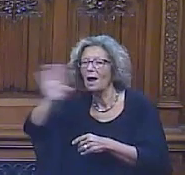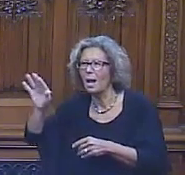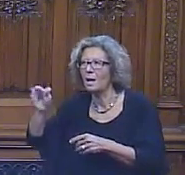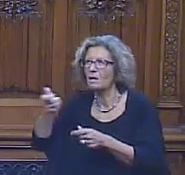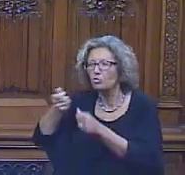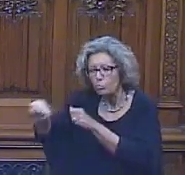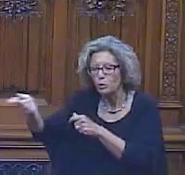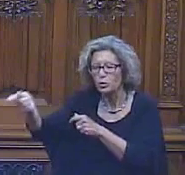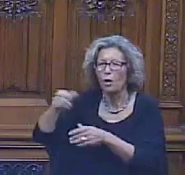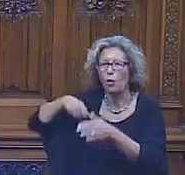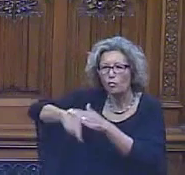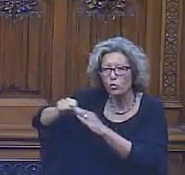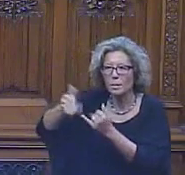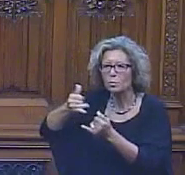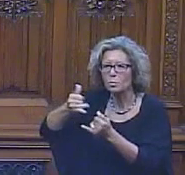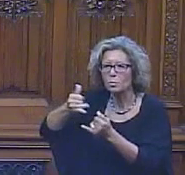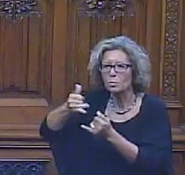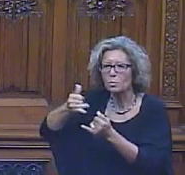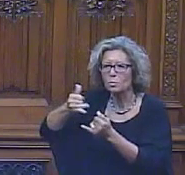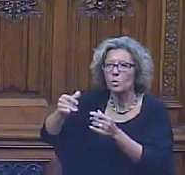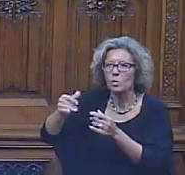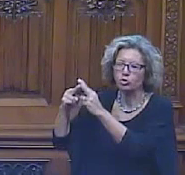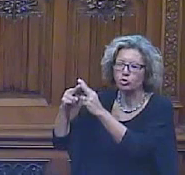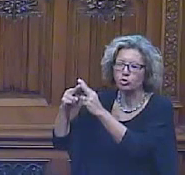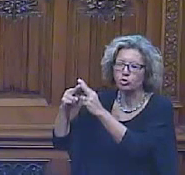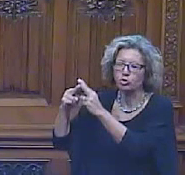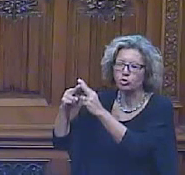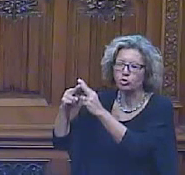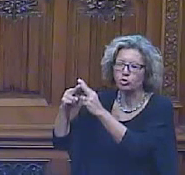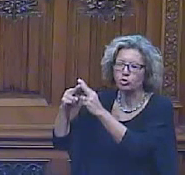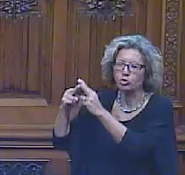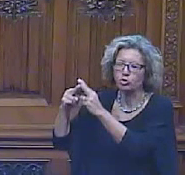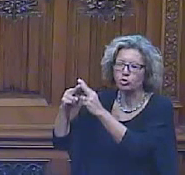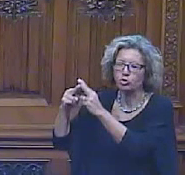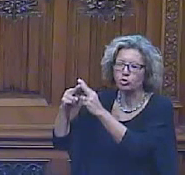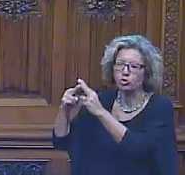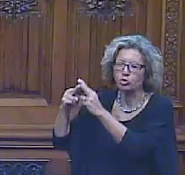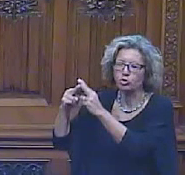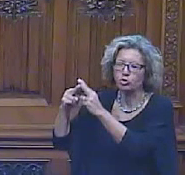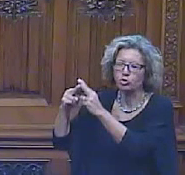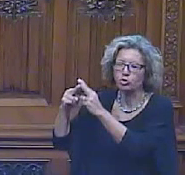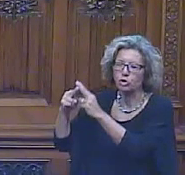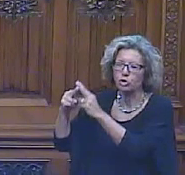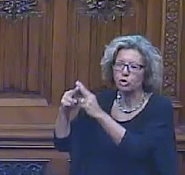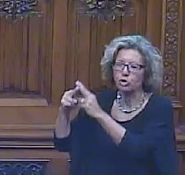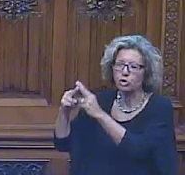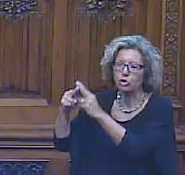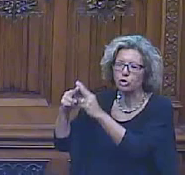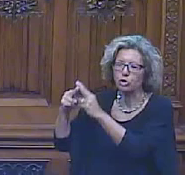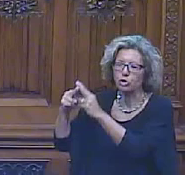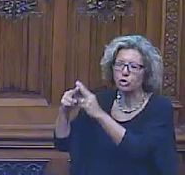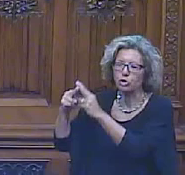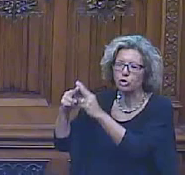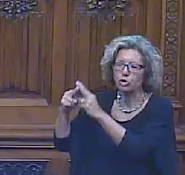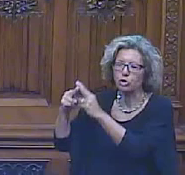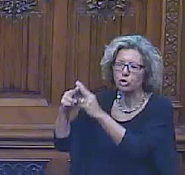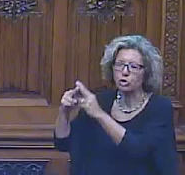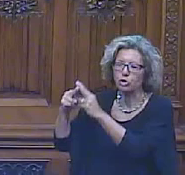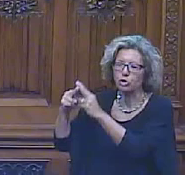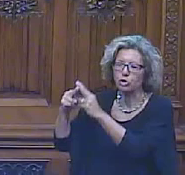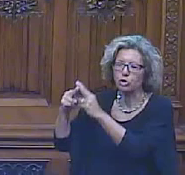da dann sollen sie gleich einmal eine Luftbrücke machen. Flüchtlinge nehmen sie keine, aber sie sponsern in Europa 200 Moscheen.